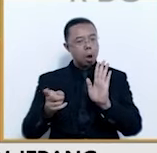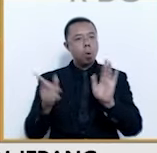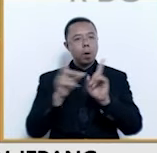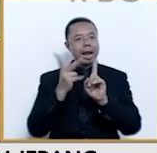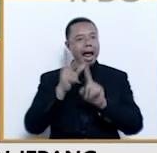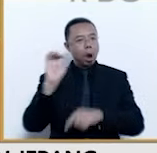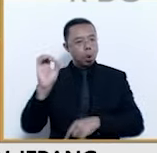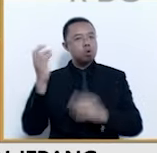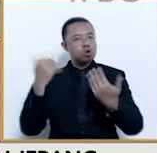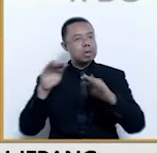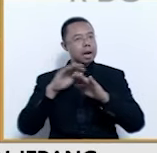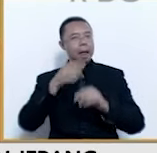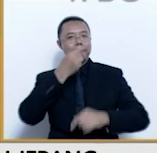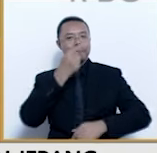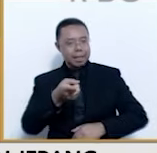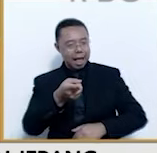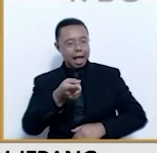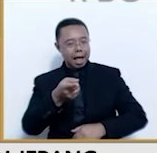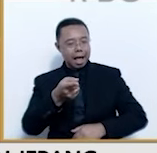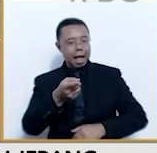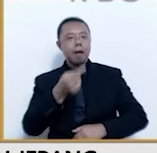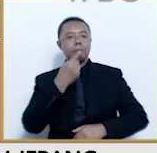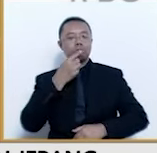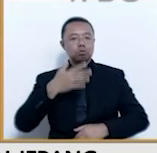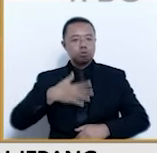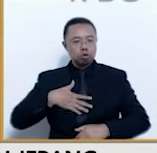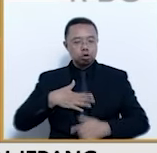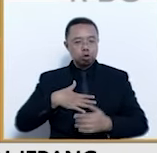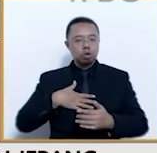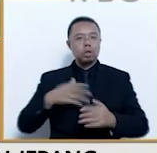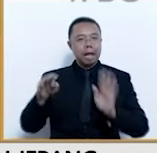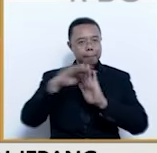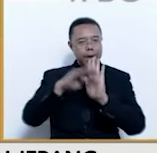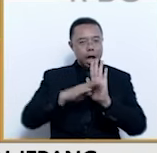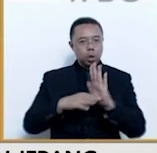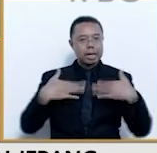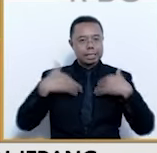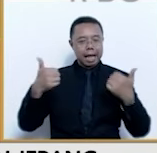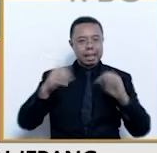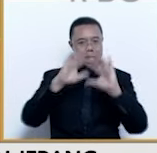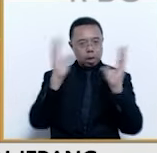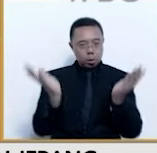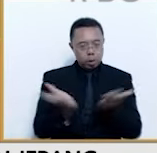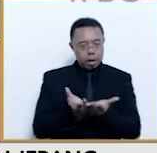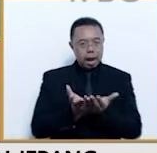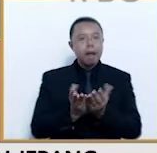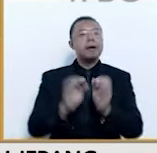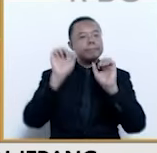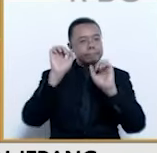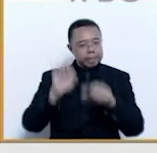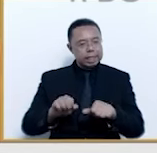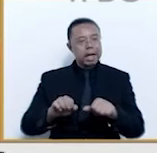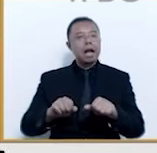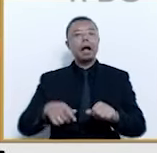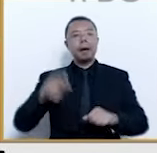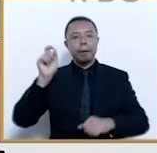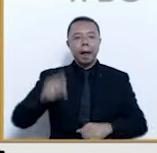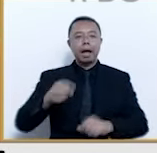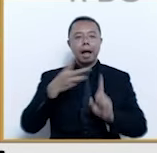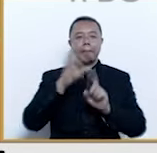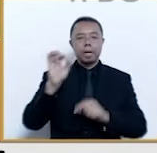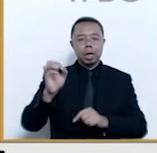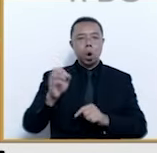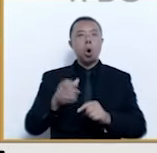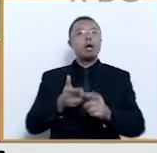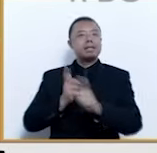Who sudah amandemen International health regulation memungkinkan potensi penggunaan biow